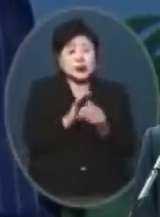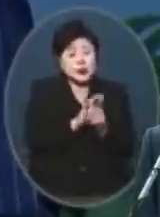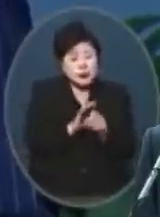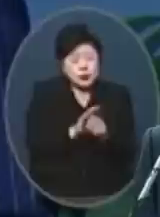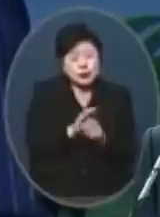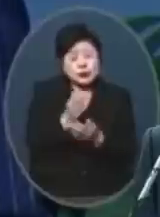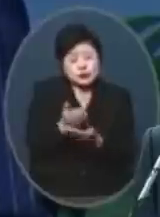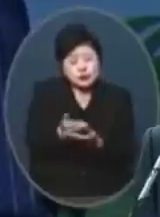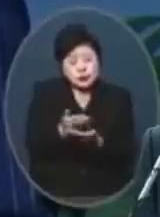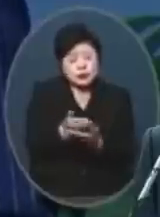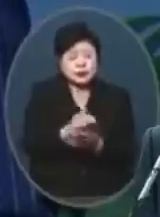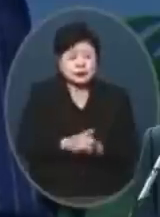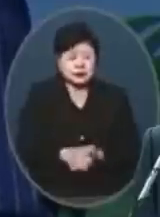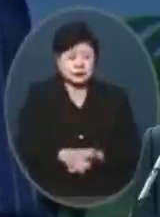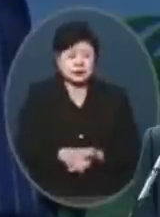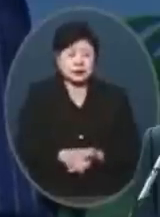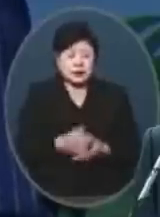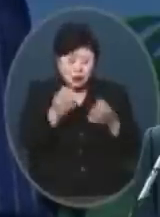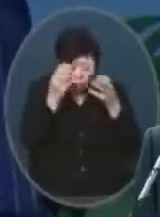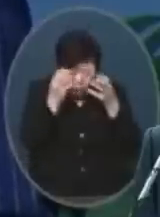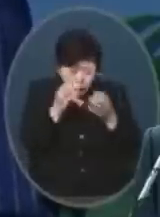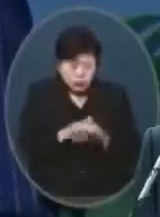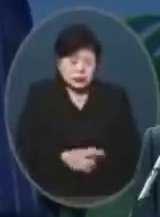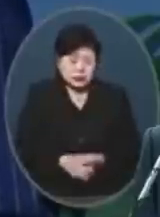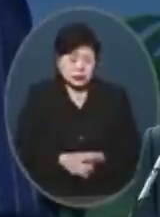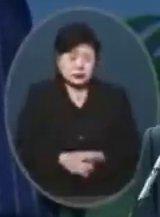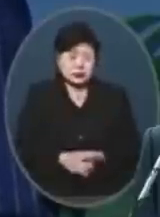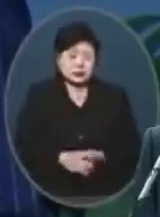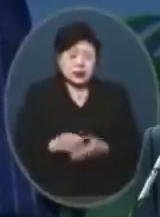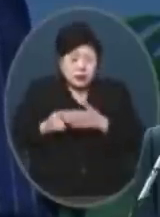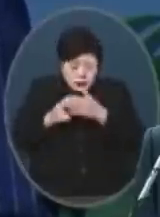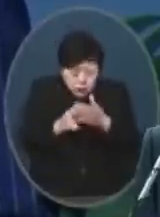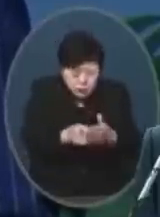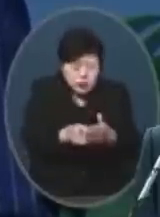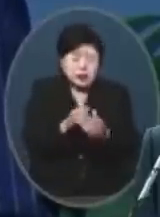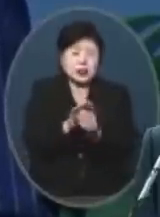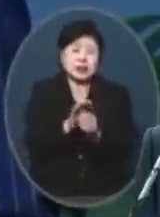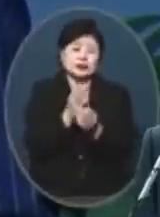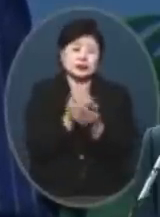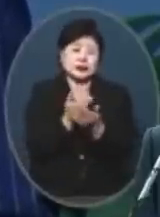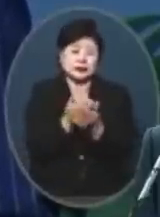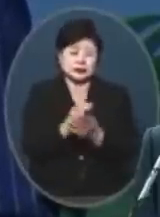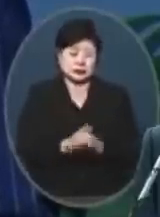위로를 주셔서 고통을 극복하게 하여 주옵소서.